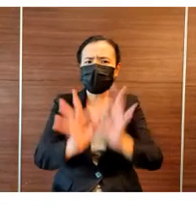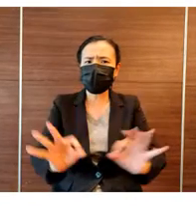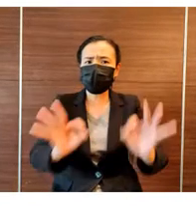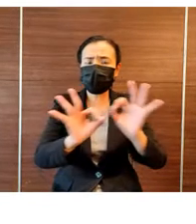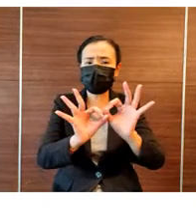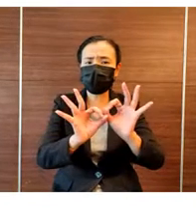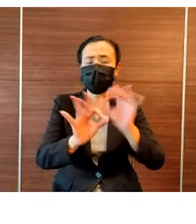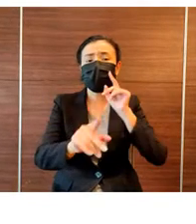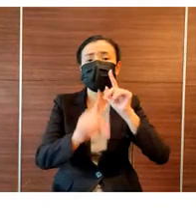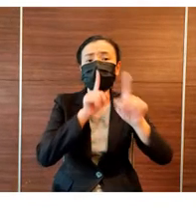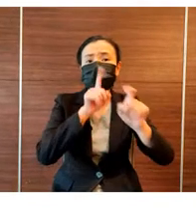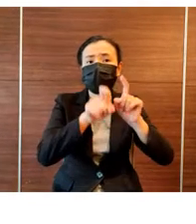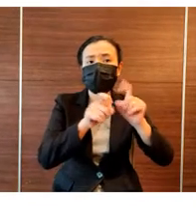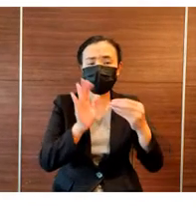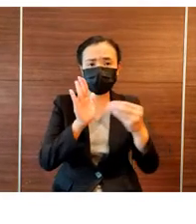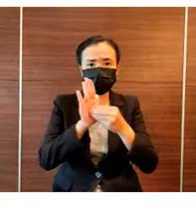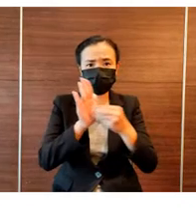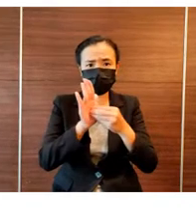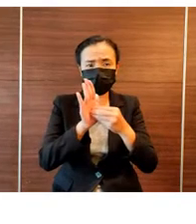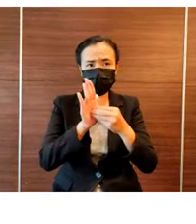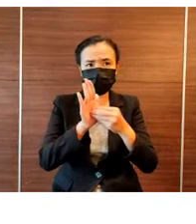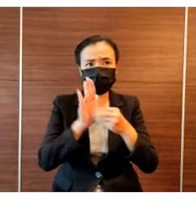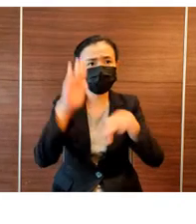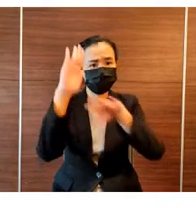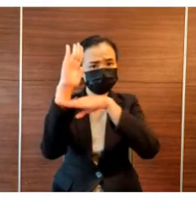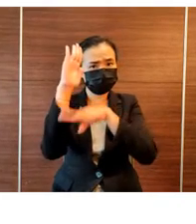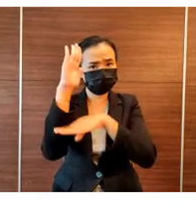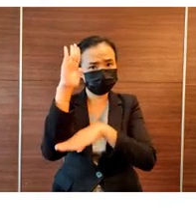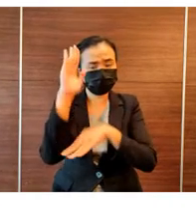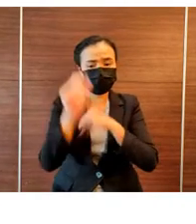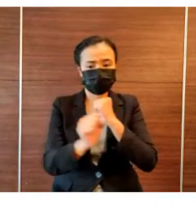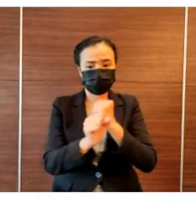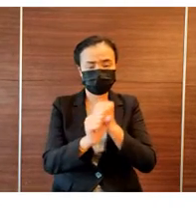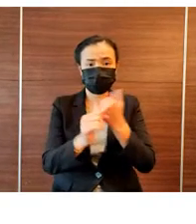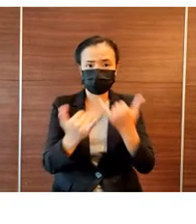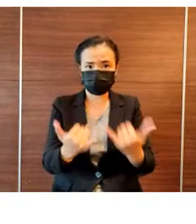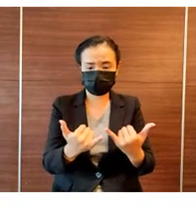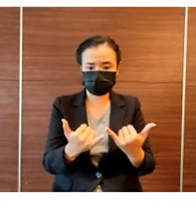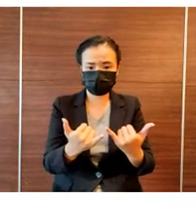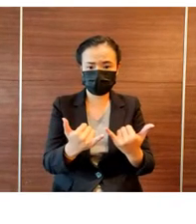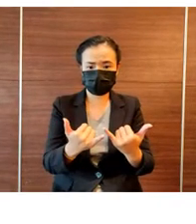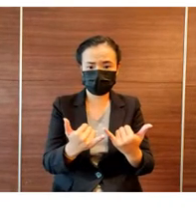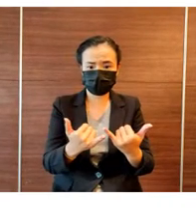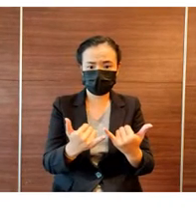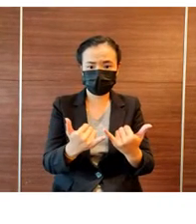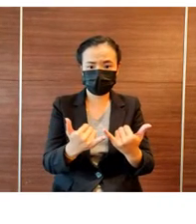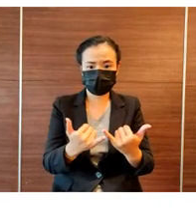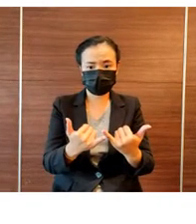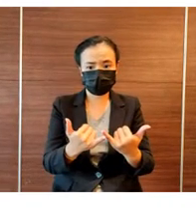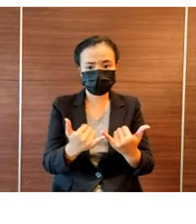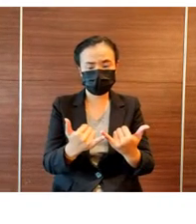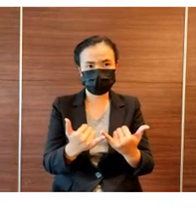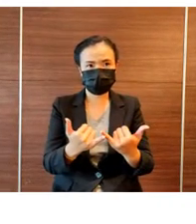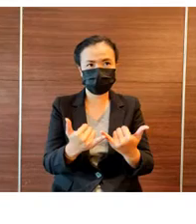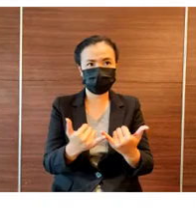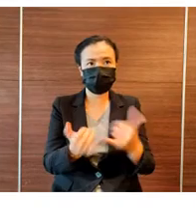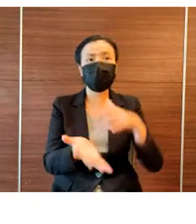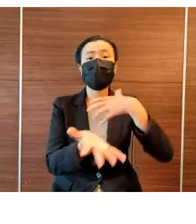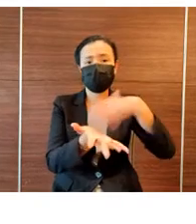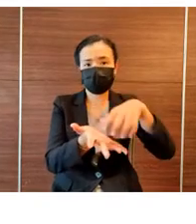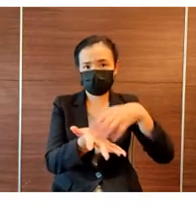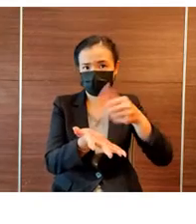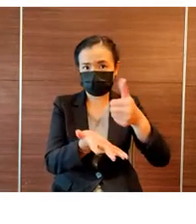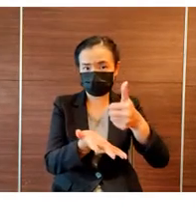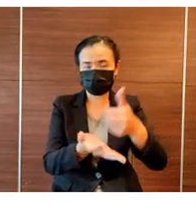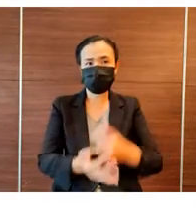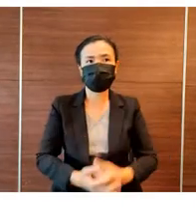สำหรับกทม.ที่สามารถที่จะดำเนินการอยู่ในขณะนี้ด้วยนะคะก็รบกวนดินช่วยเล่าให้ฟังนิ